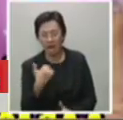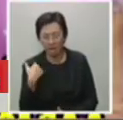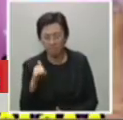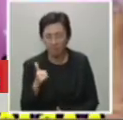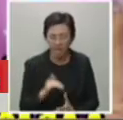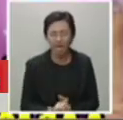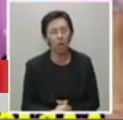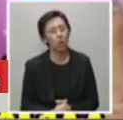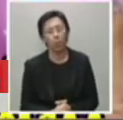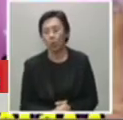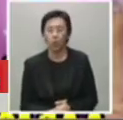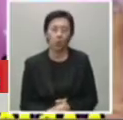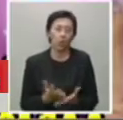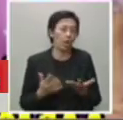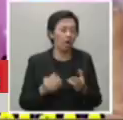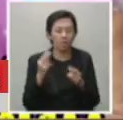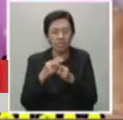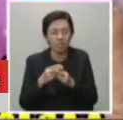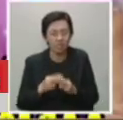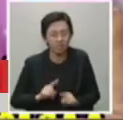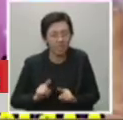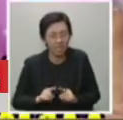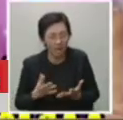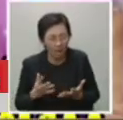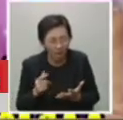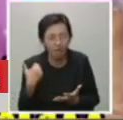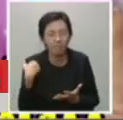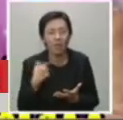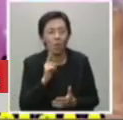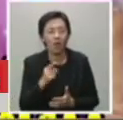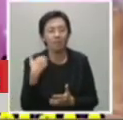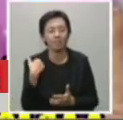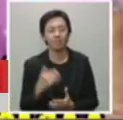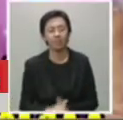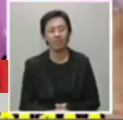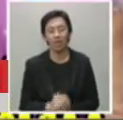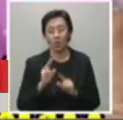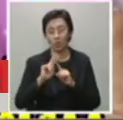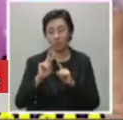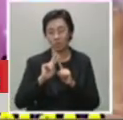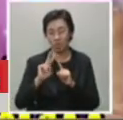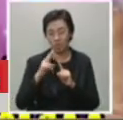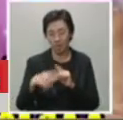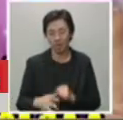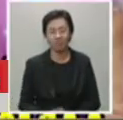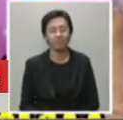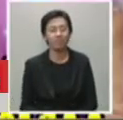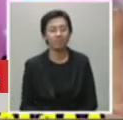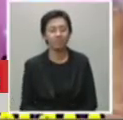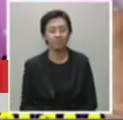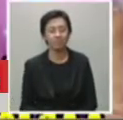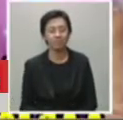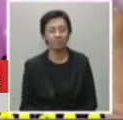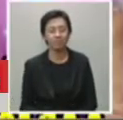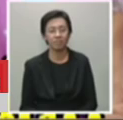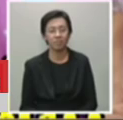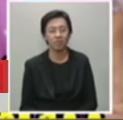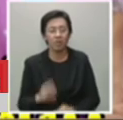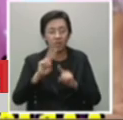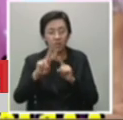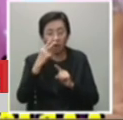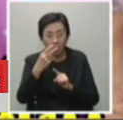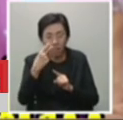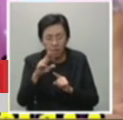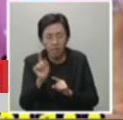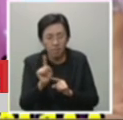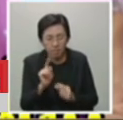ไอ้เปียไอ้โก้ป้าลำไพป้าลำเพนมาเยอะไปหมดรุ่น2มาแล้วท่านประธานครับนะฮะที่ผมให้ท่านเห็นอย่